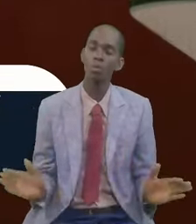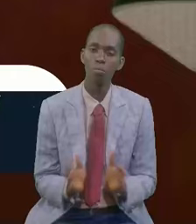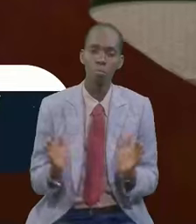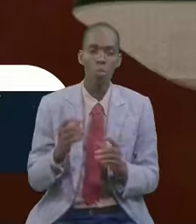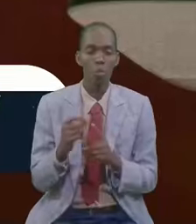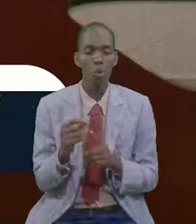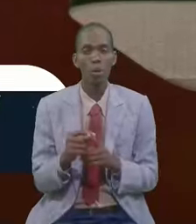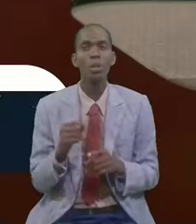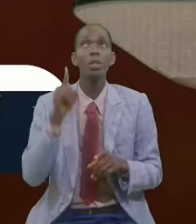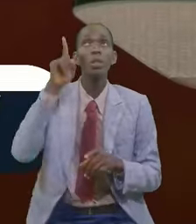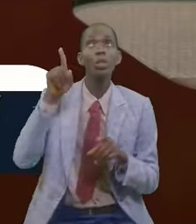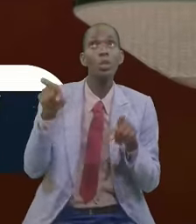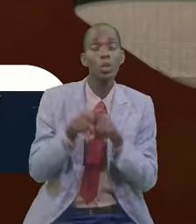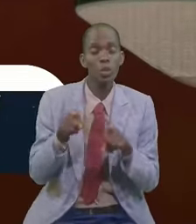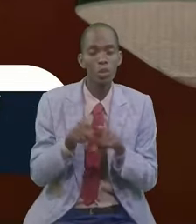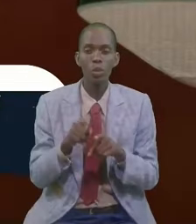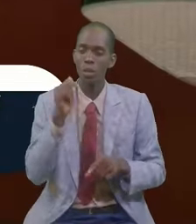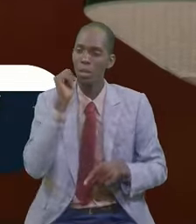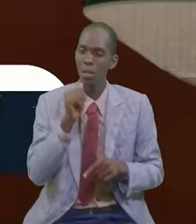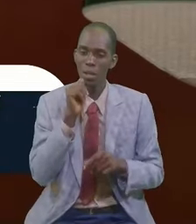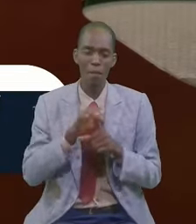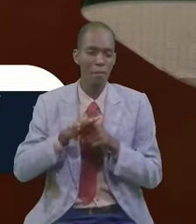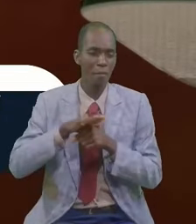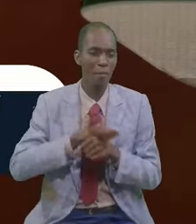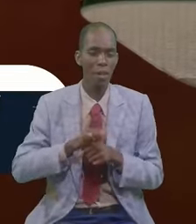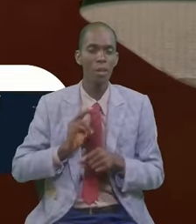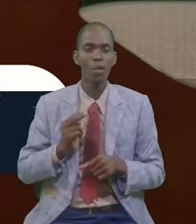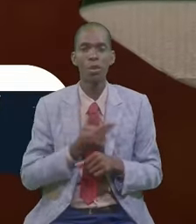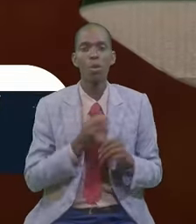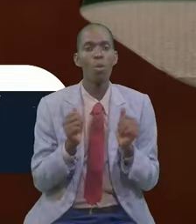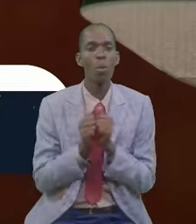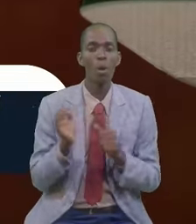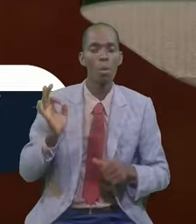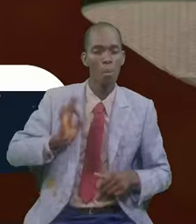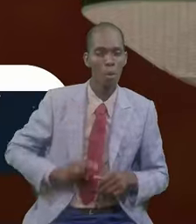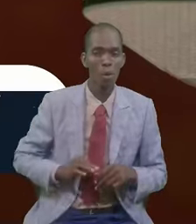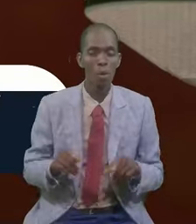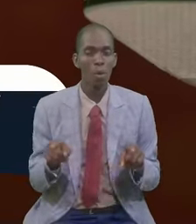aussi au quotidien, et nous comble de bienfaits.